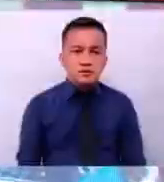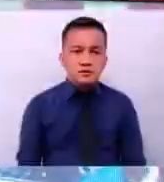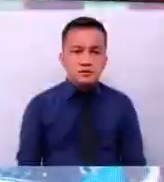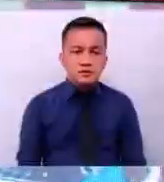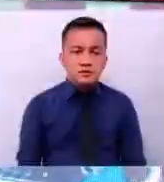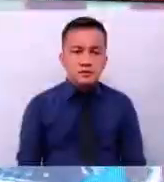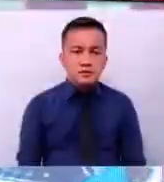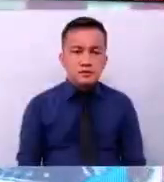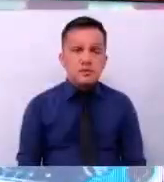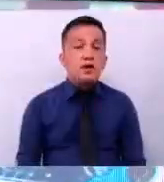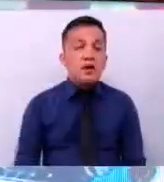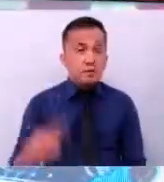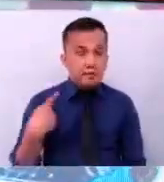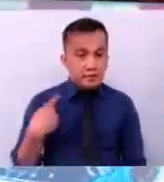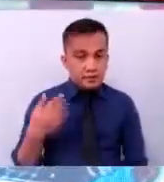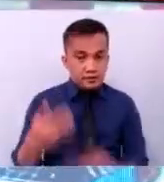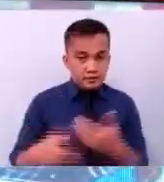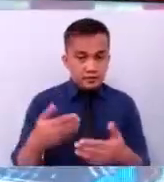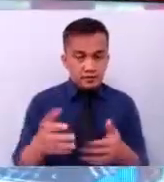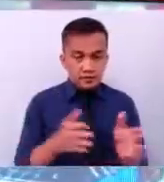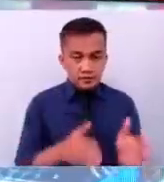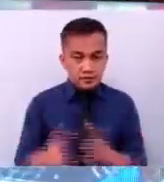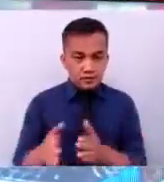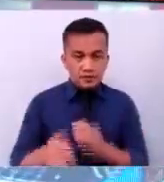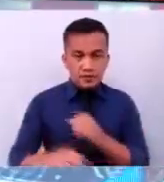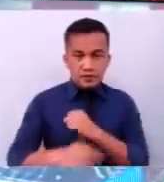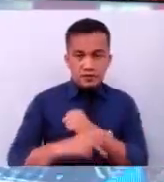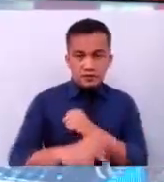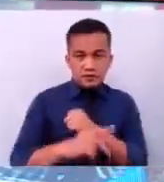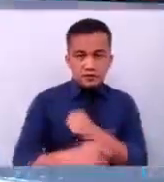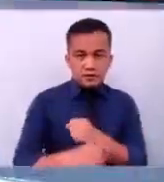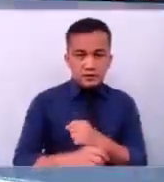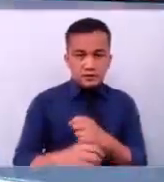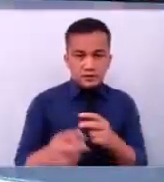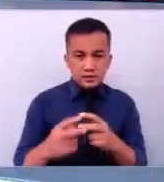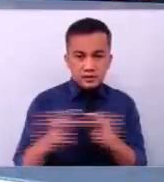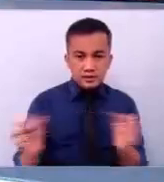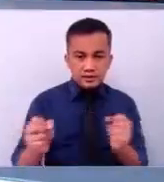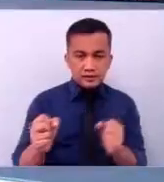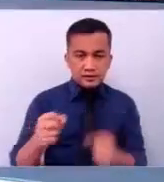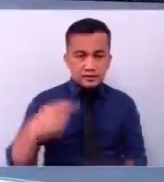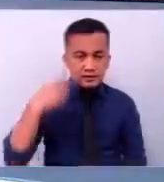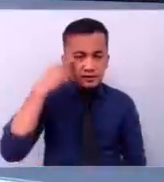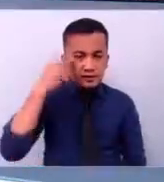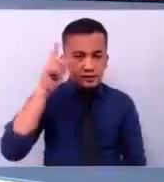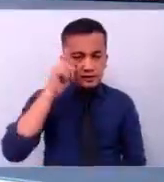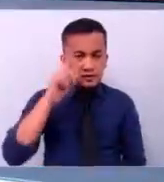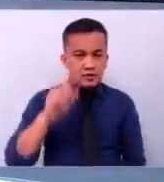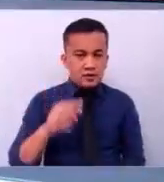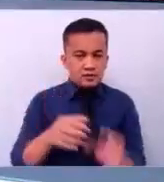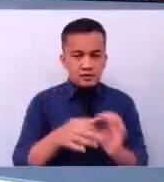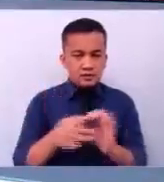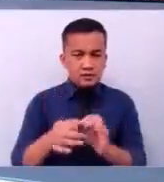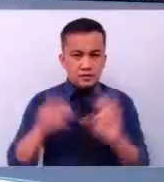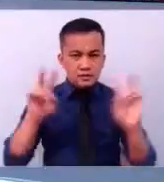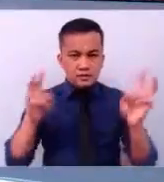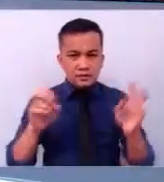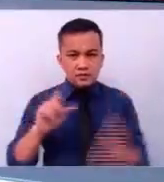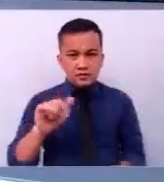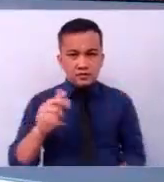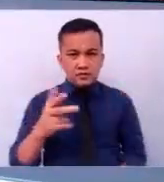May gumugulong na raw na planong propaganda laban kay Senator Ping Lacson kaugnay ng kanilang campaign slogan na bawal